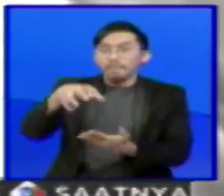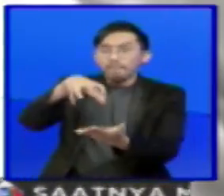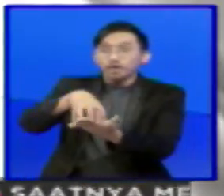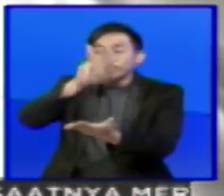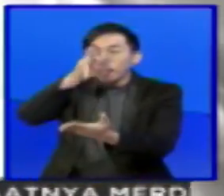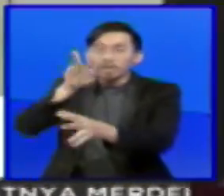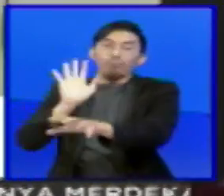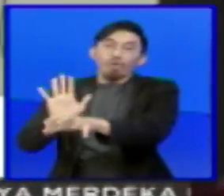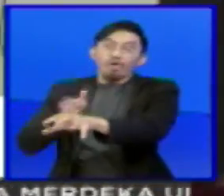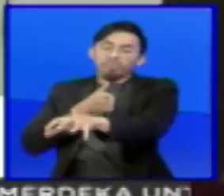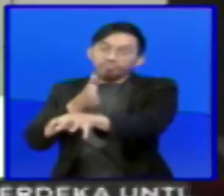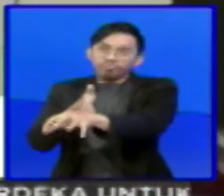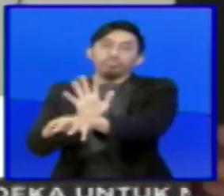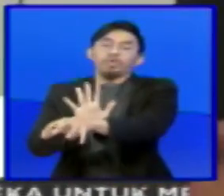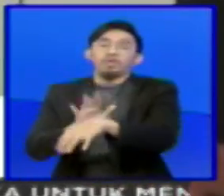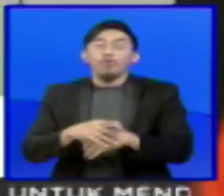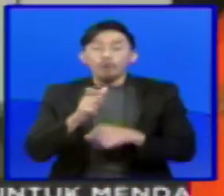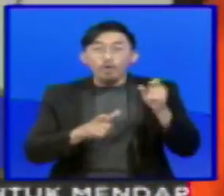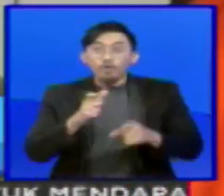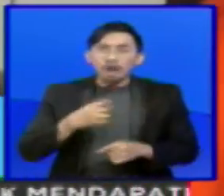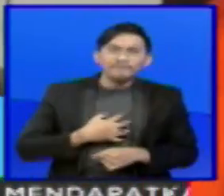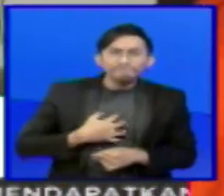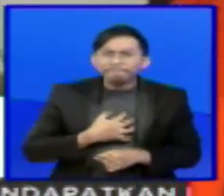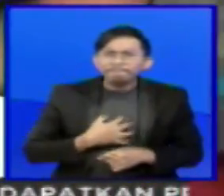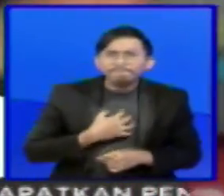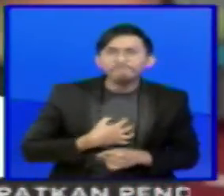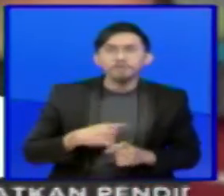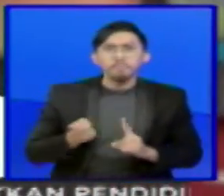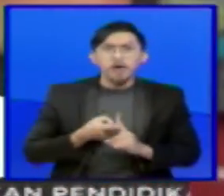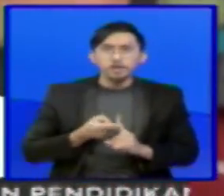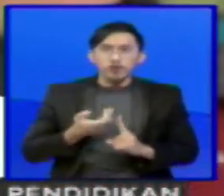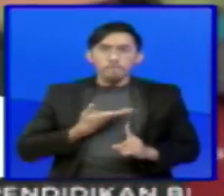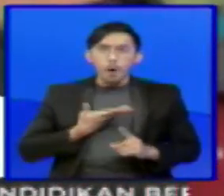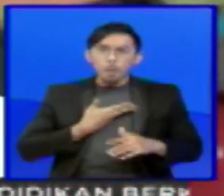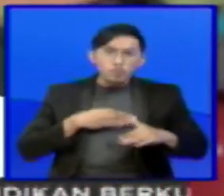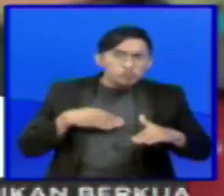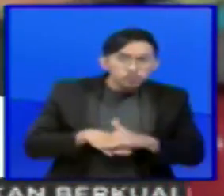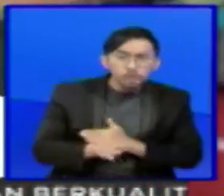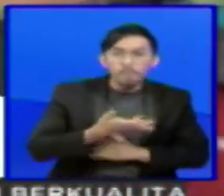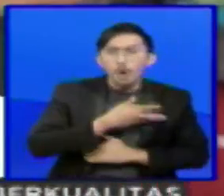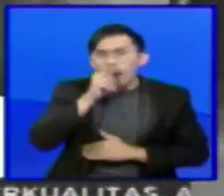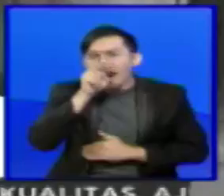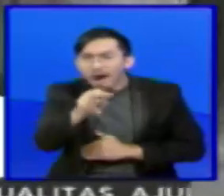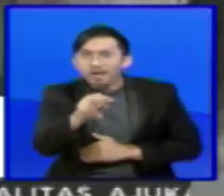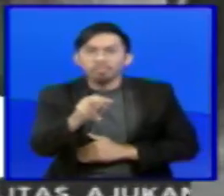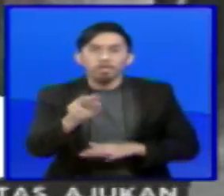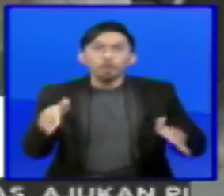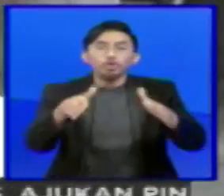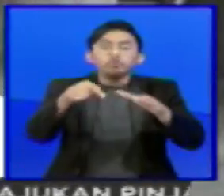Sejumlah wisatawan penasaran dan sempat memaksa masuk hendak melihat Kawah Ratu. Mereka beralasan hanya sebentar untuk